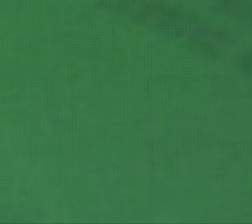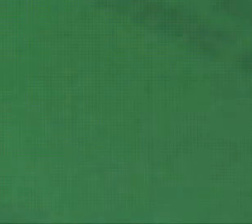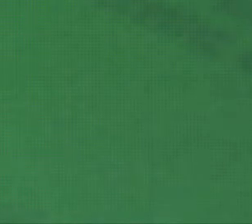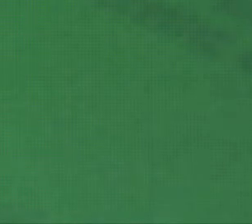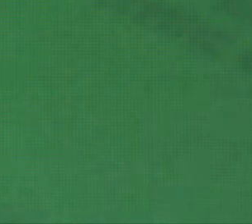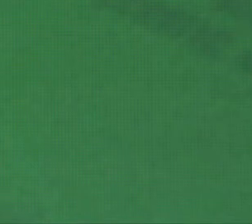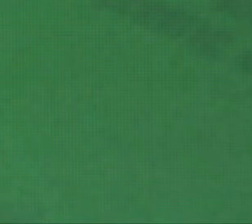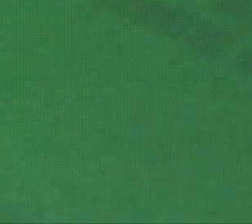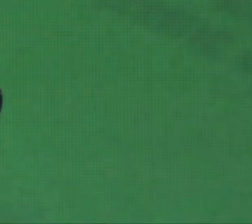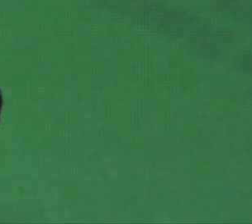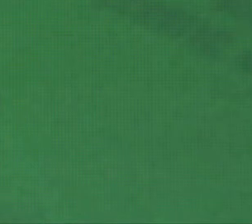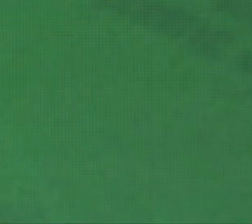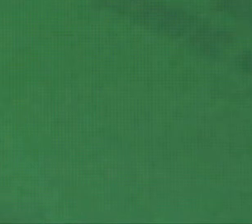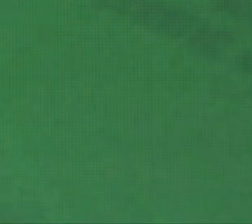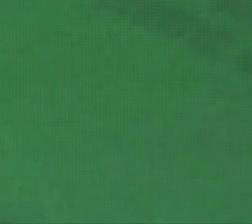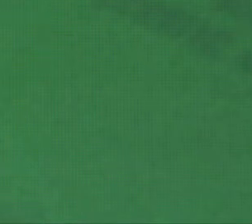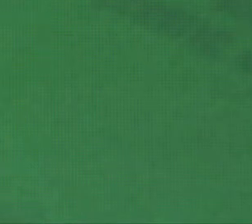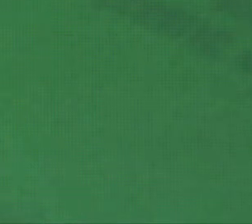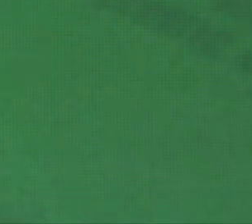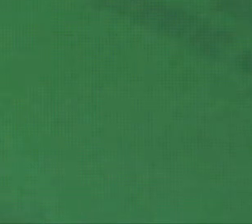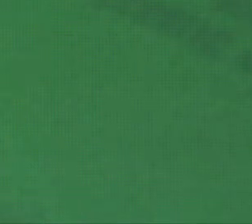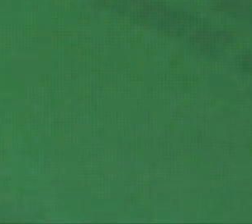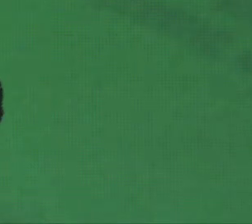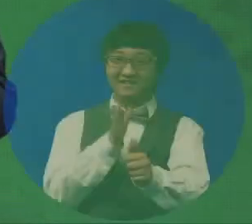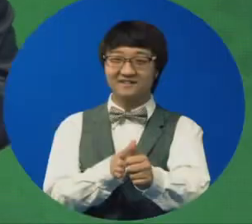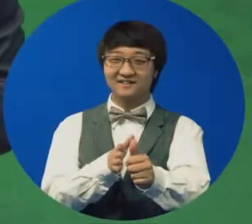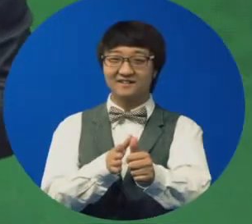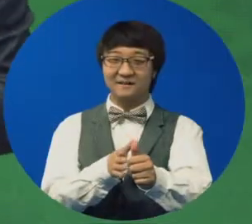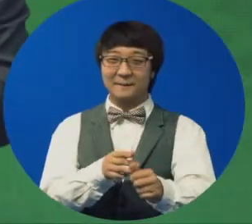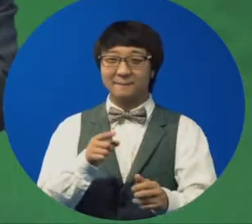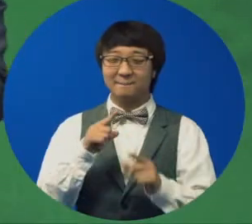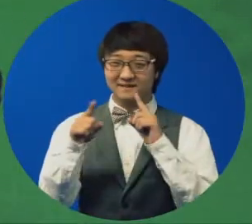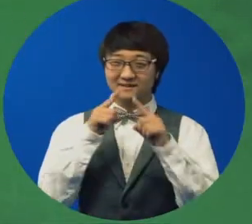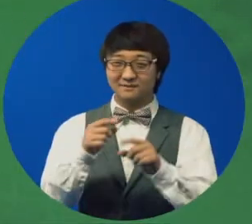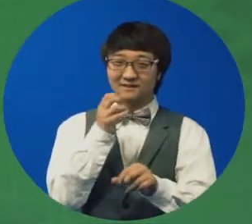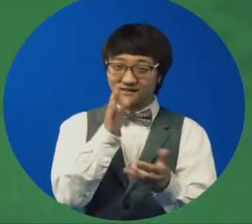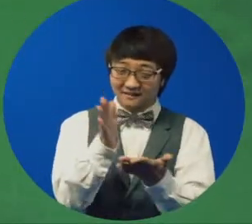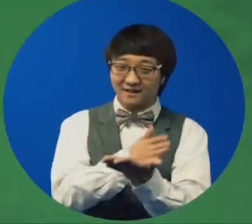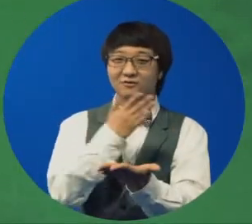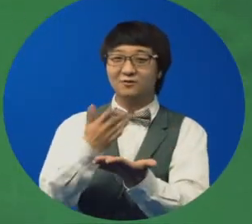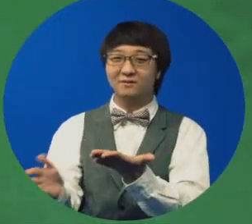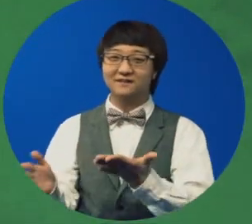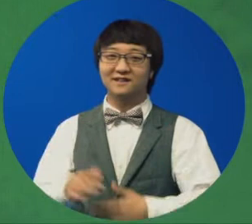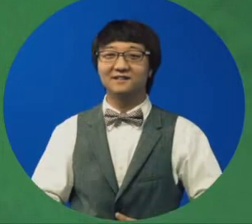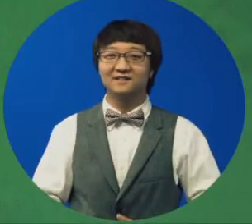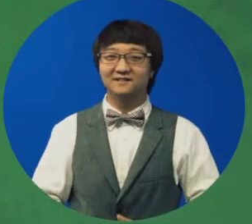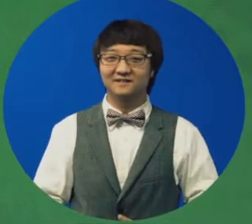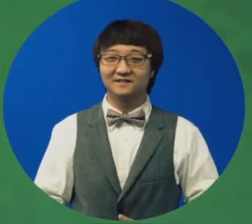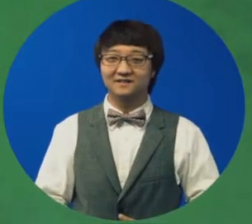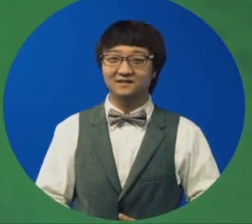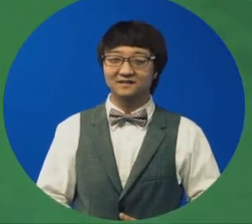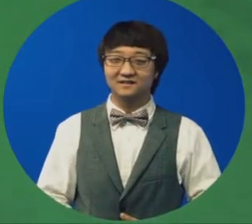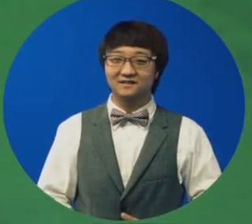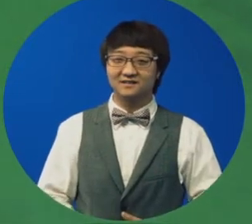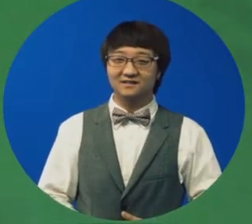오늘은 믿음으로 살아라 이런 제목으로 말씀을 나누려고 합니다. 지난 주간에